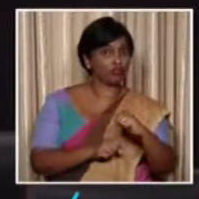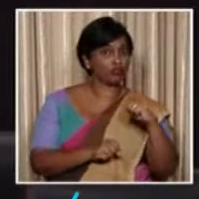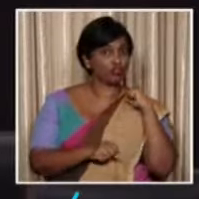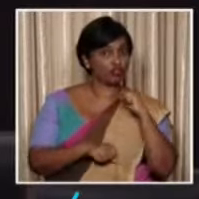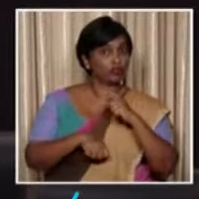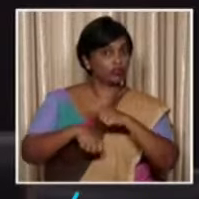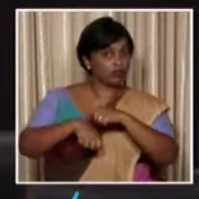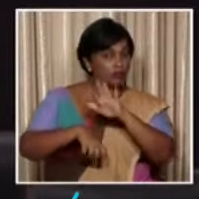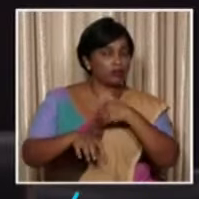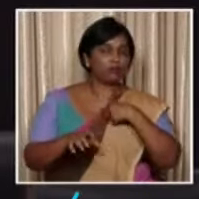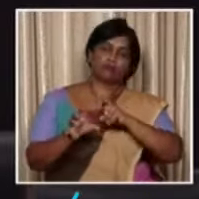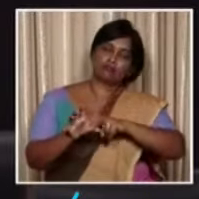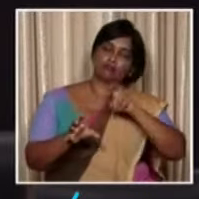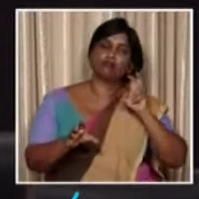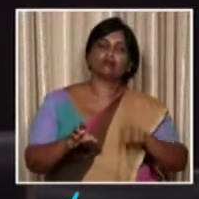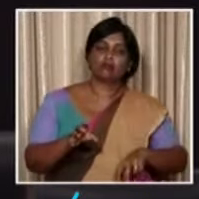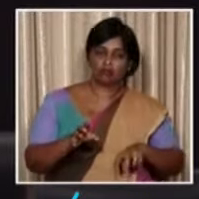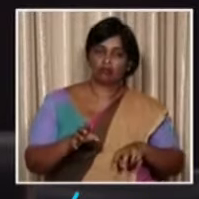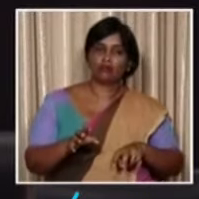අවිල්ලා අසුන